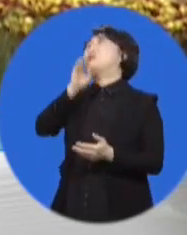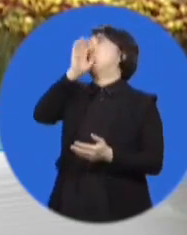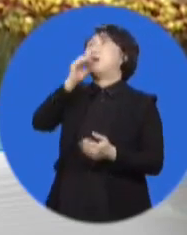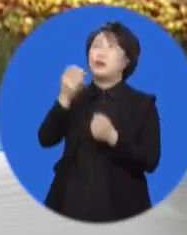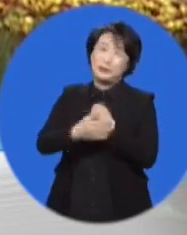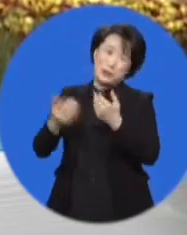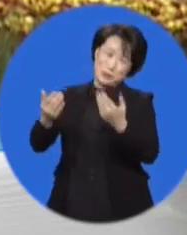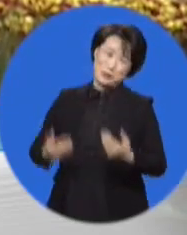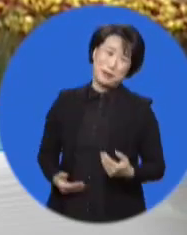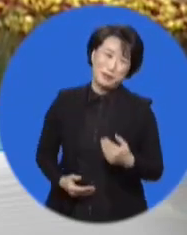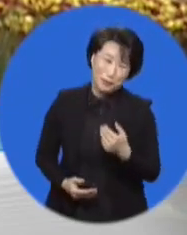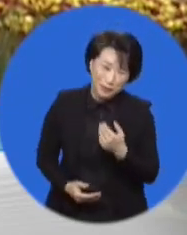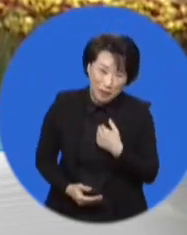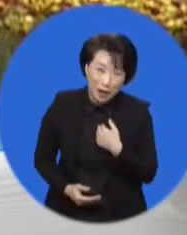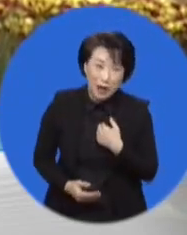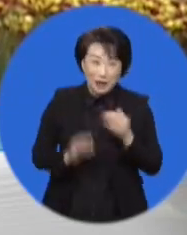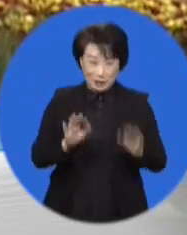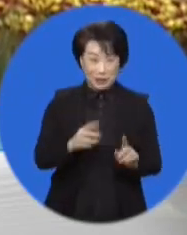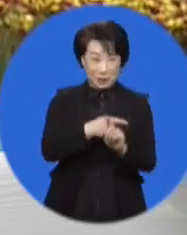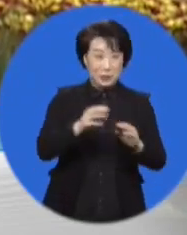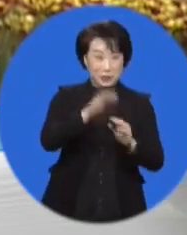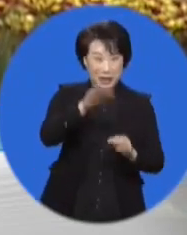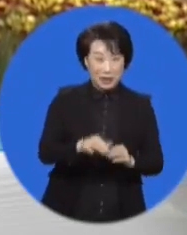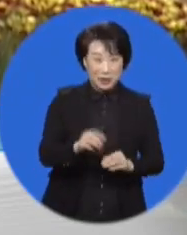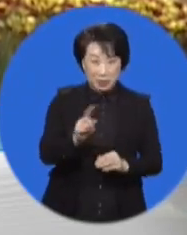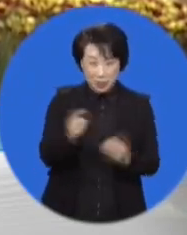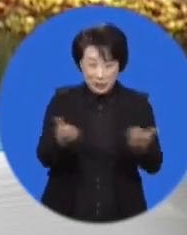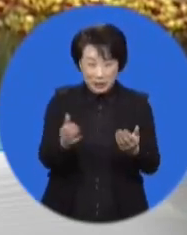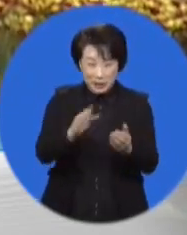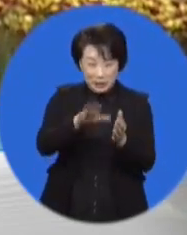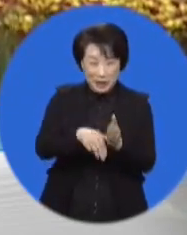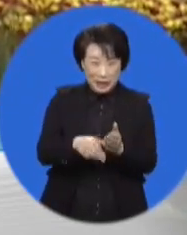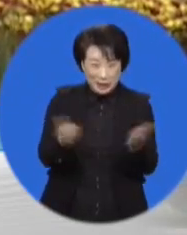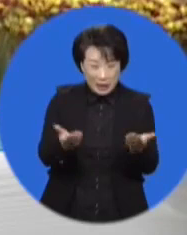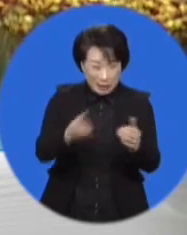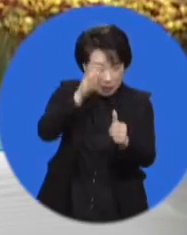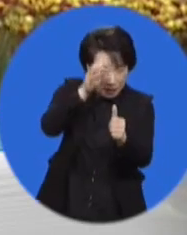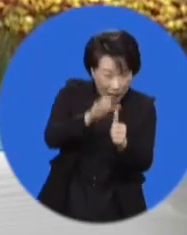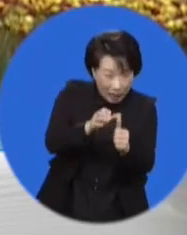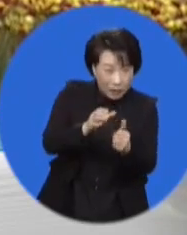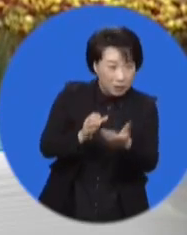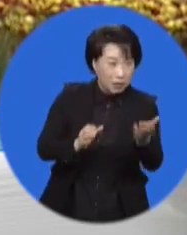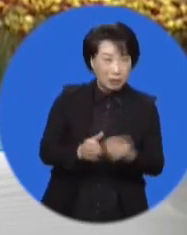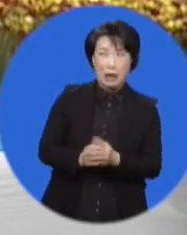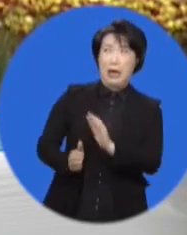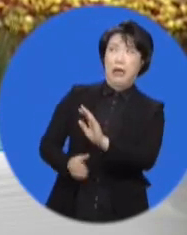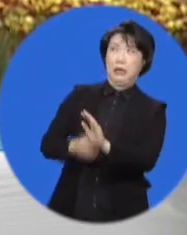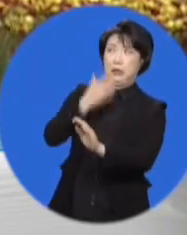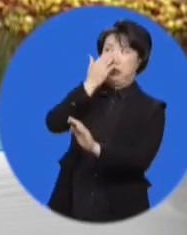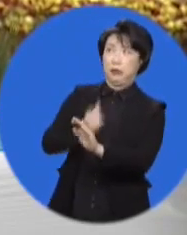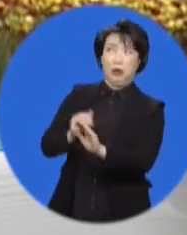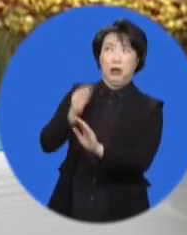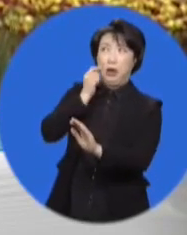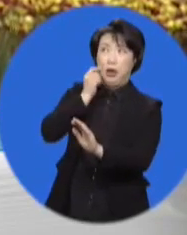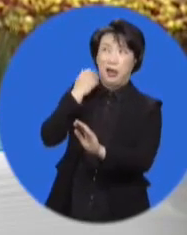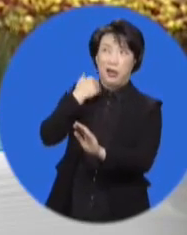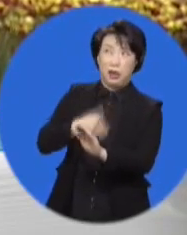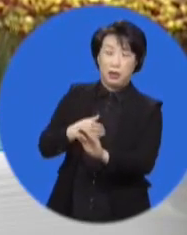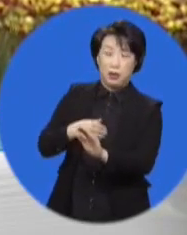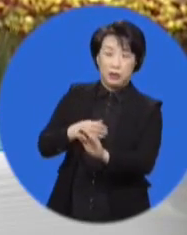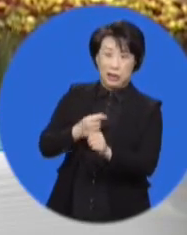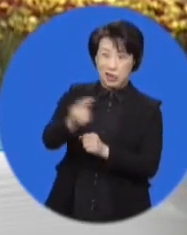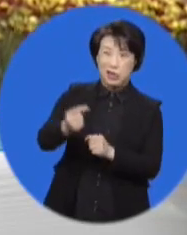은혜예요. 근데 교회에서 그 이러는데 그 좀 맡겨준 일에 대해서 아, 난 힘들어 못 하겠다